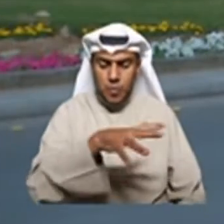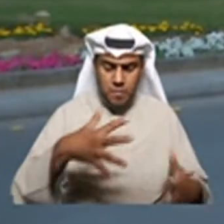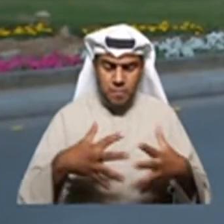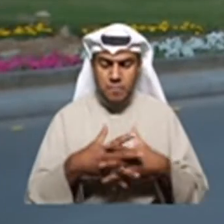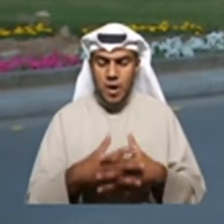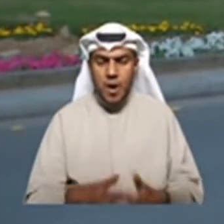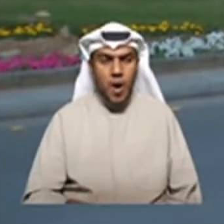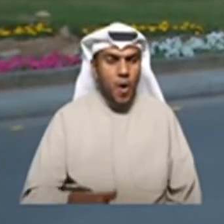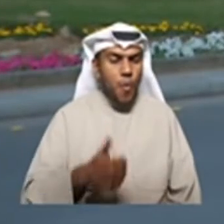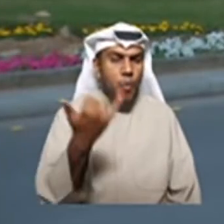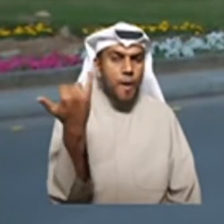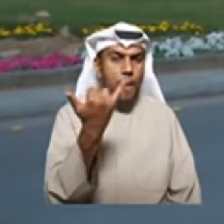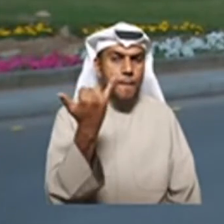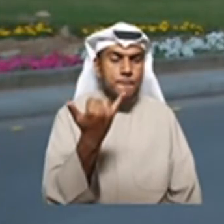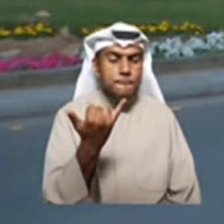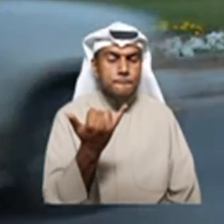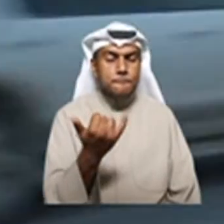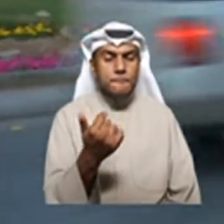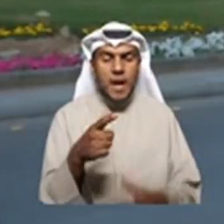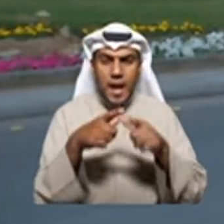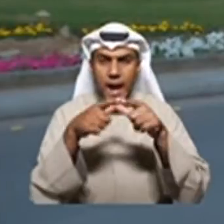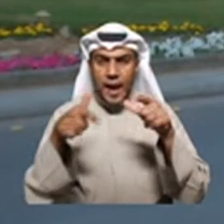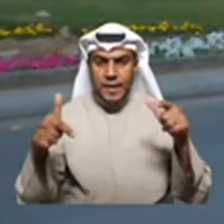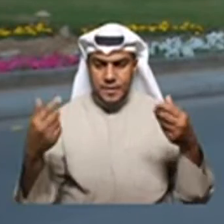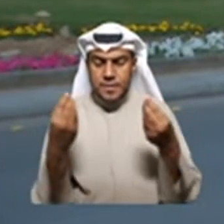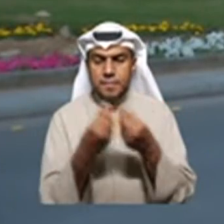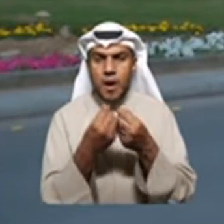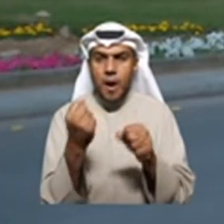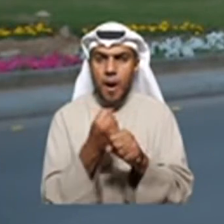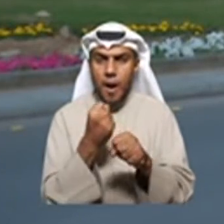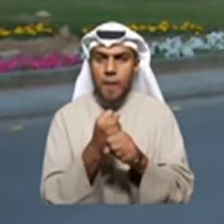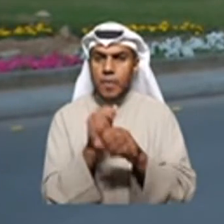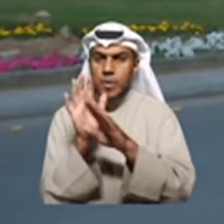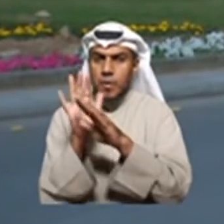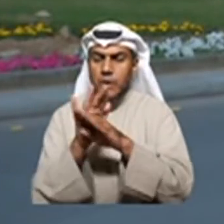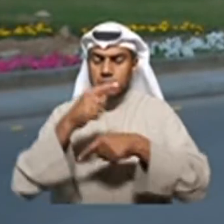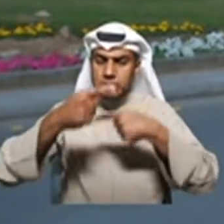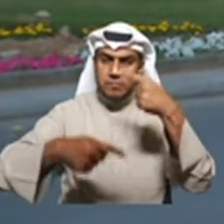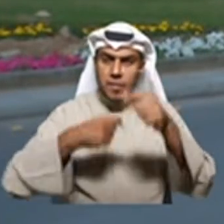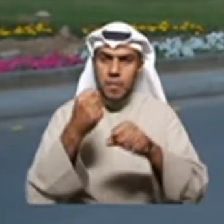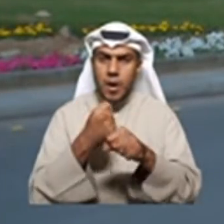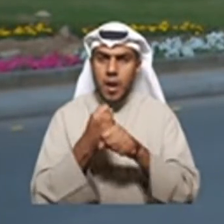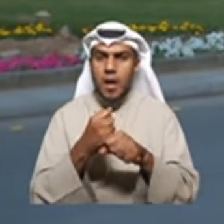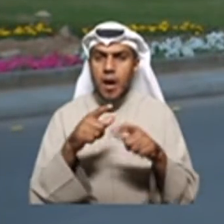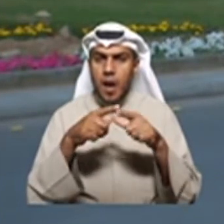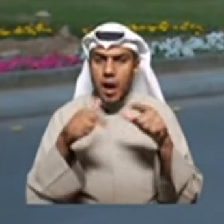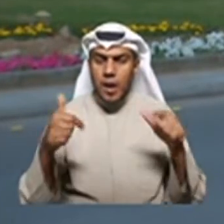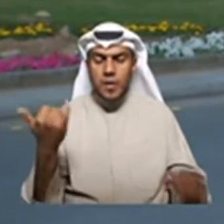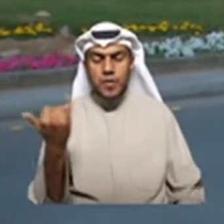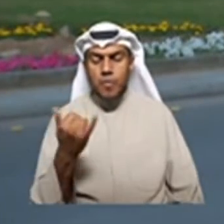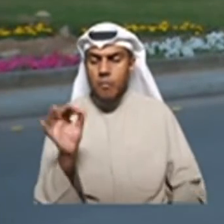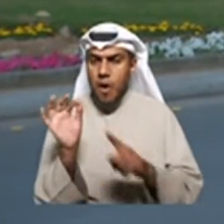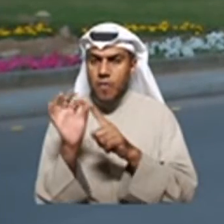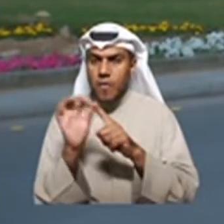الصف الخليجي في مواجهة الأخطار المحيطة بالمنطقة والدفع بمسيرة العمل الخليجي المشترك من أجل الوصول